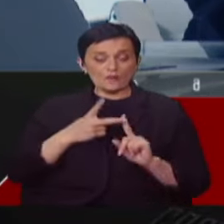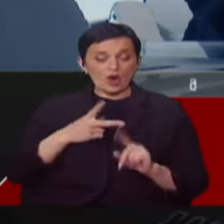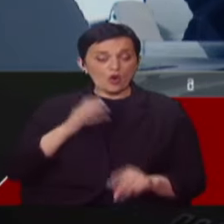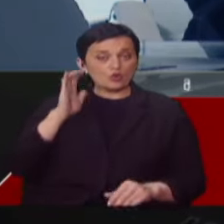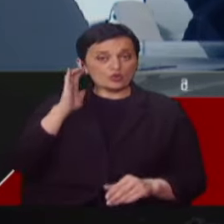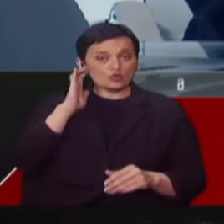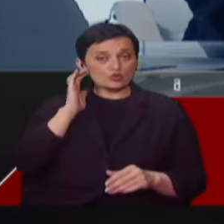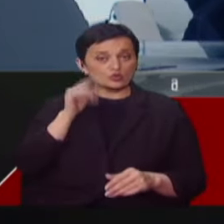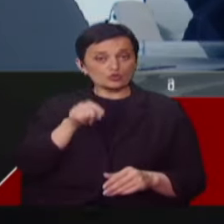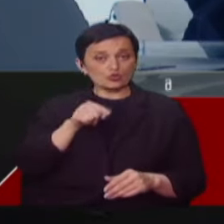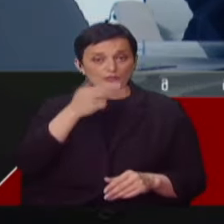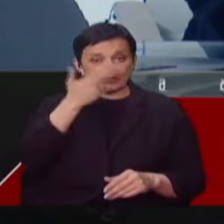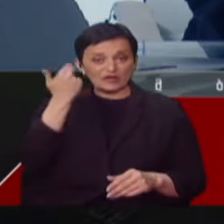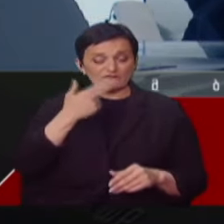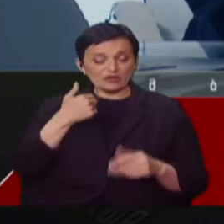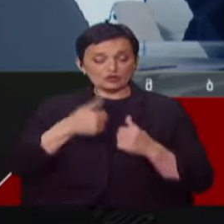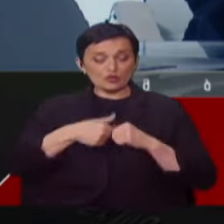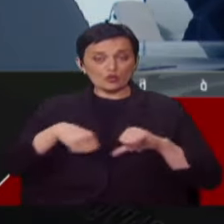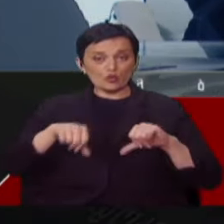მოსმენამდე ვენეციის კომისიის